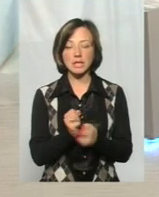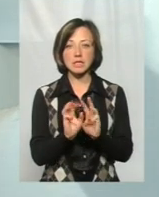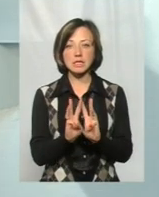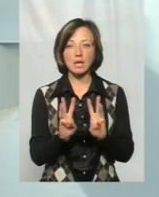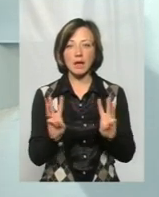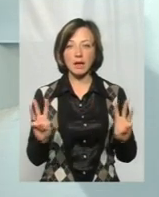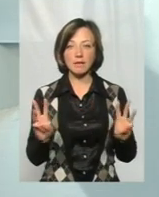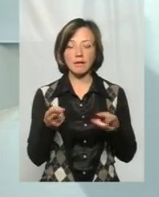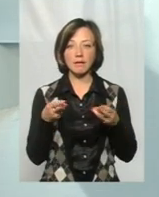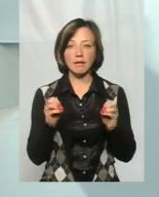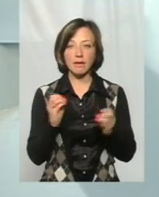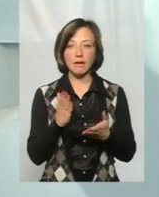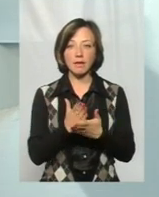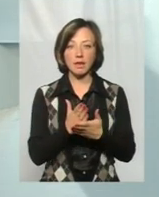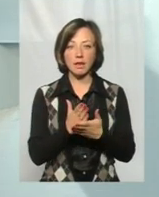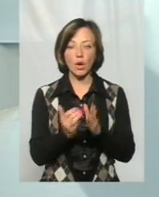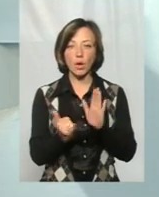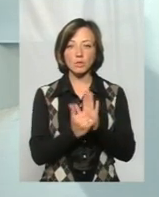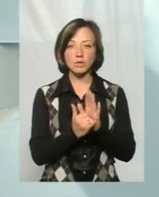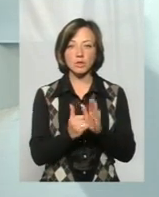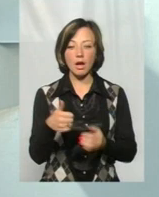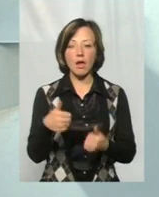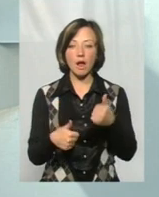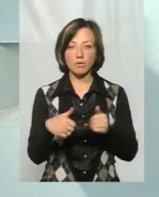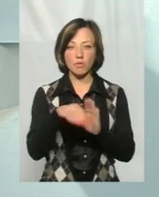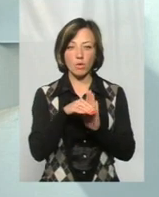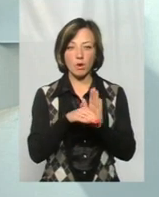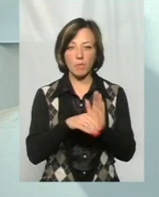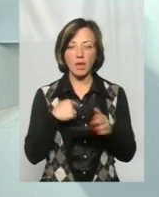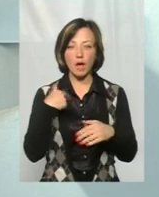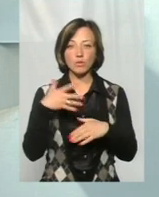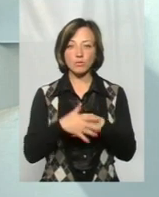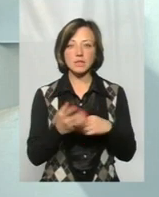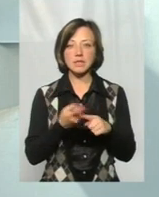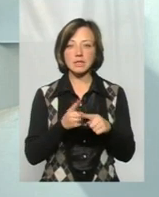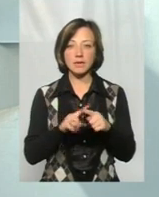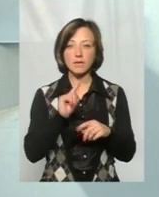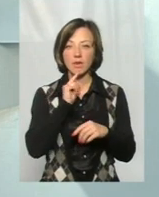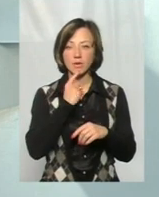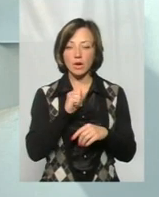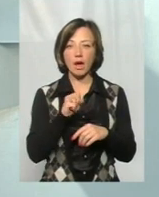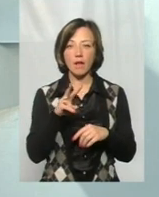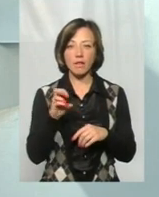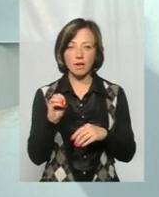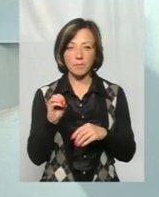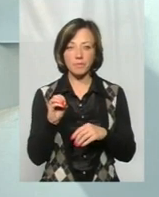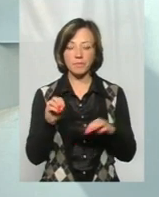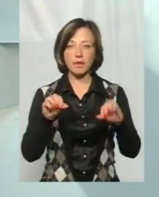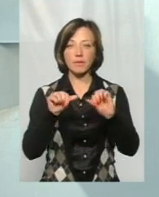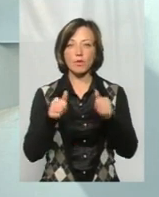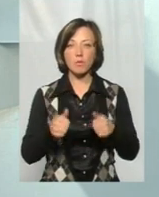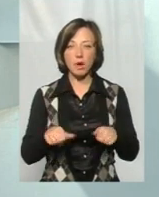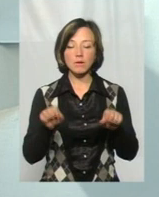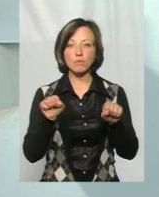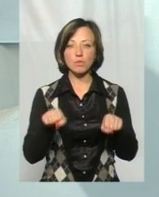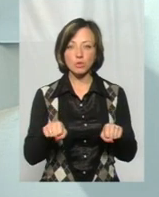де є розміщені грантові програми. Я розумію, що це буде дуже важко, але в форматі